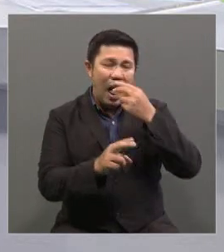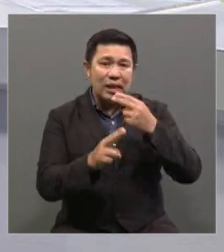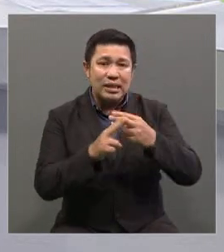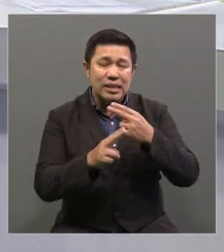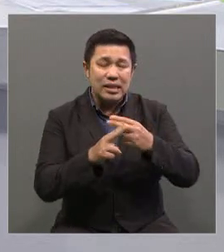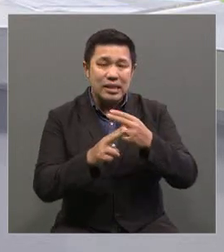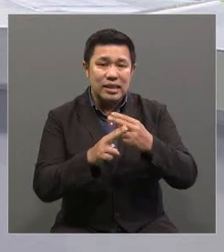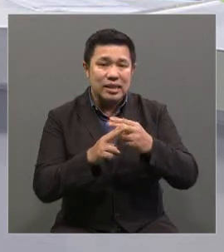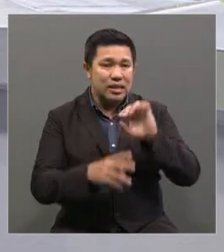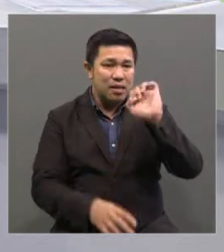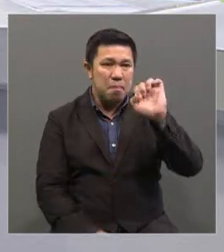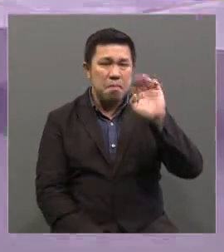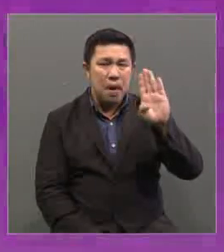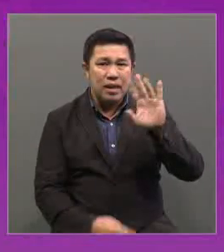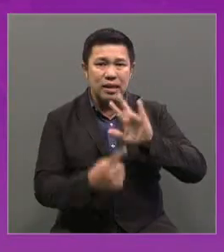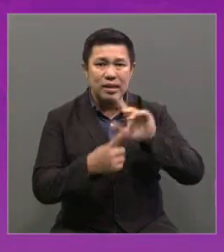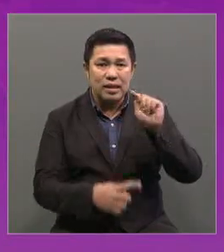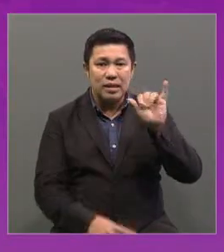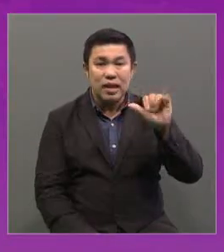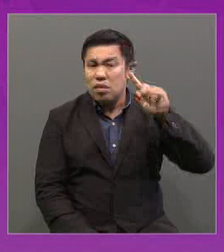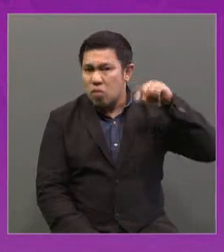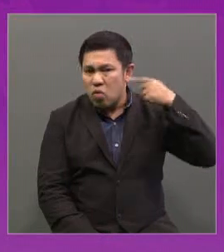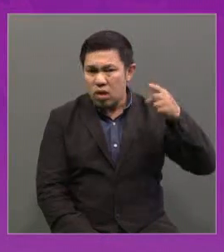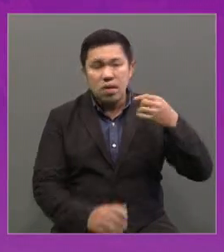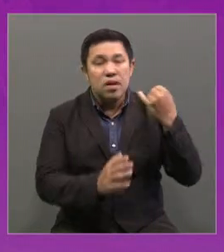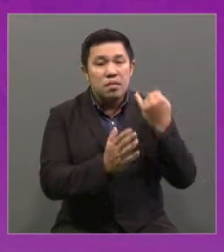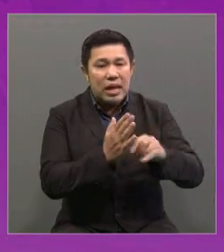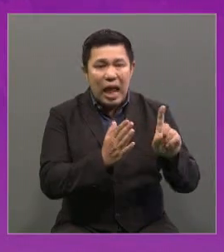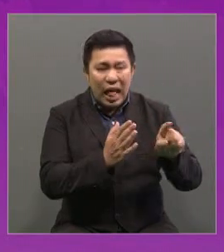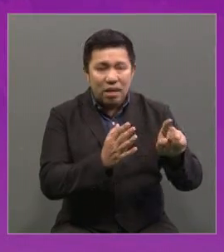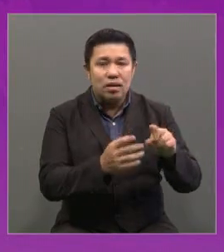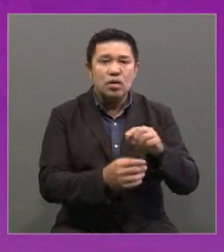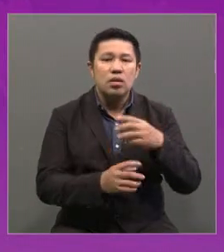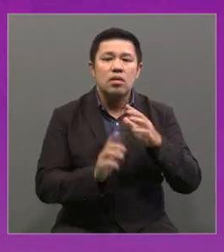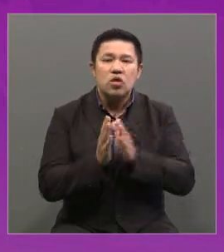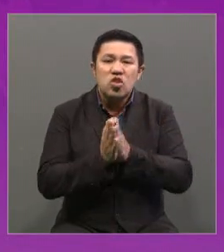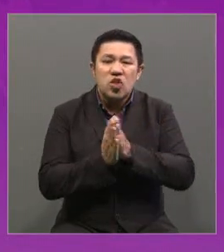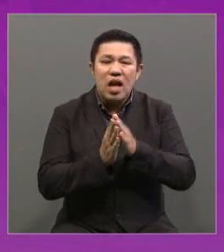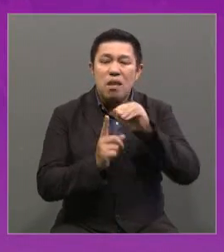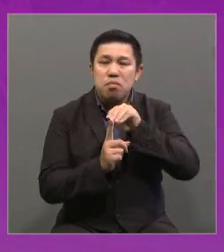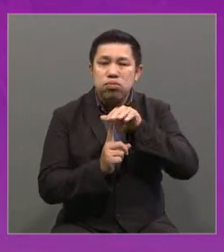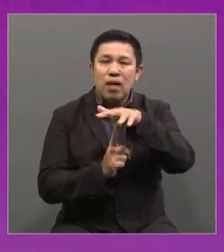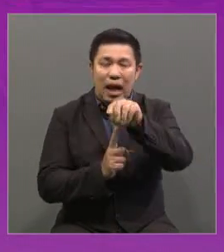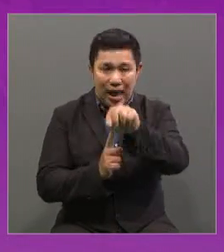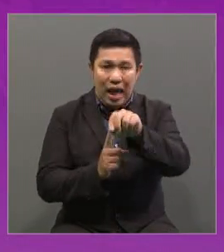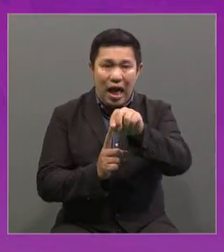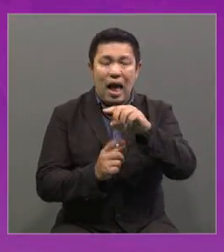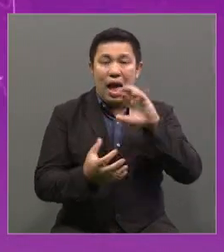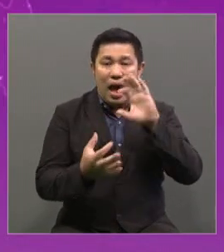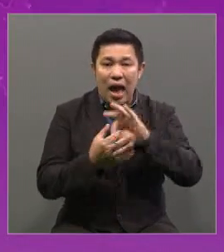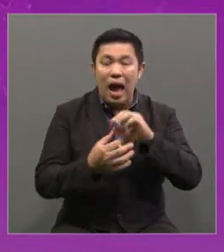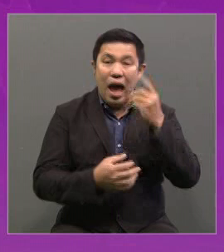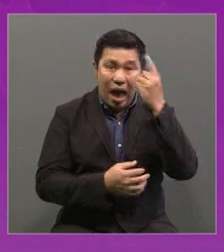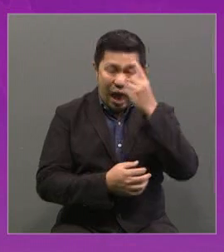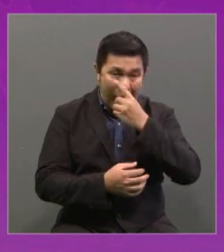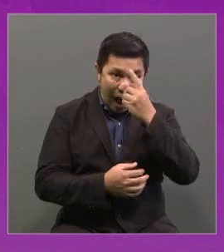รนะเป็นจำเลยในคดีนี้แหละนะครับคดีฉ้อโกงแชร์ลูกโซ่ Forex 3D ปรากฏว่าวันนี้ศาลสอบพยานไป1ปากก็คือตัวคุณ